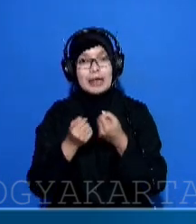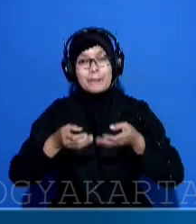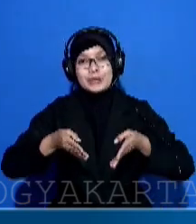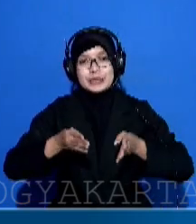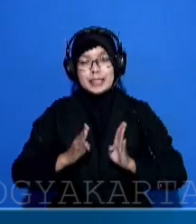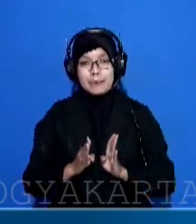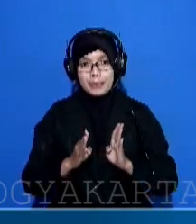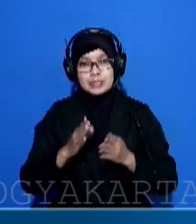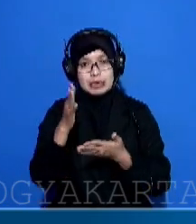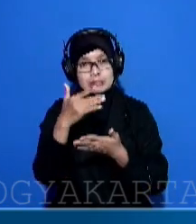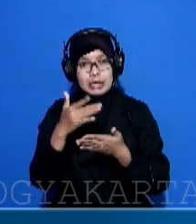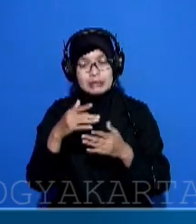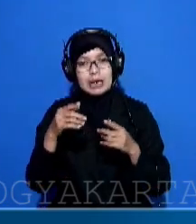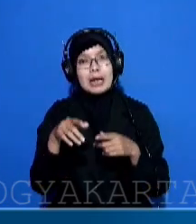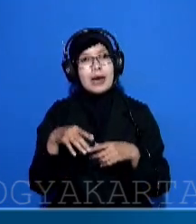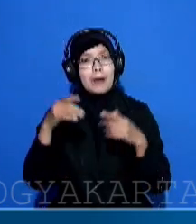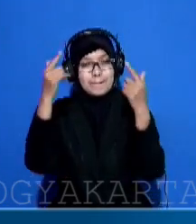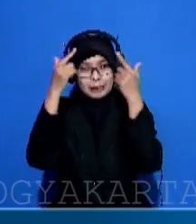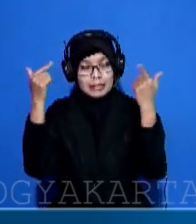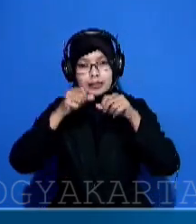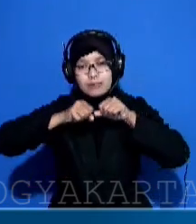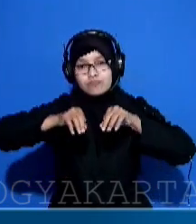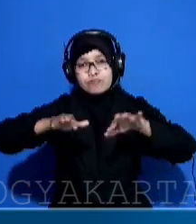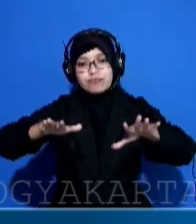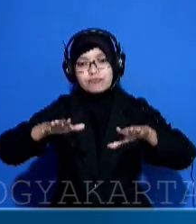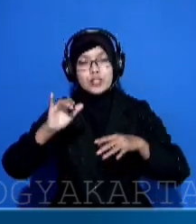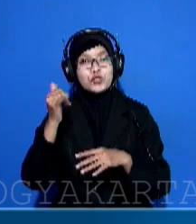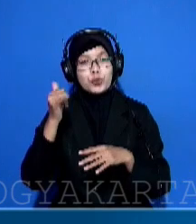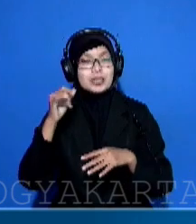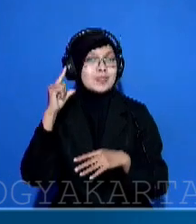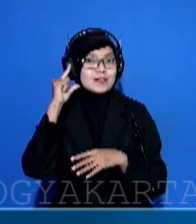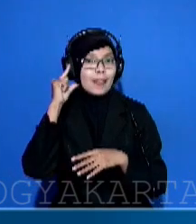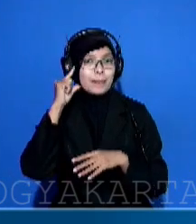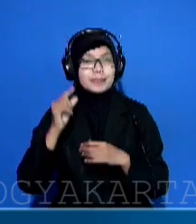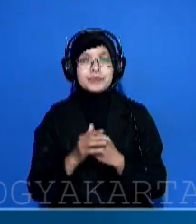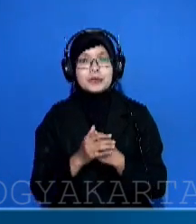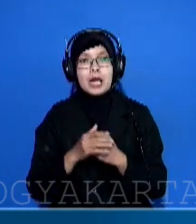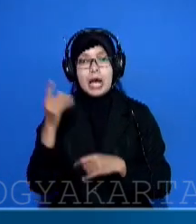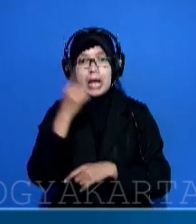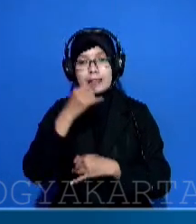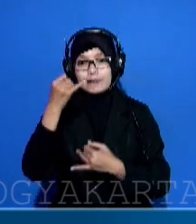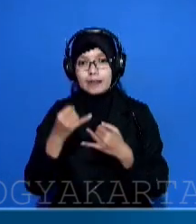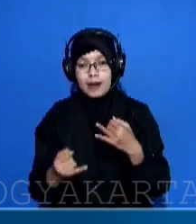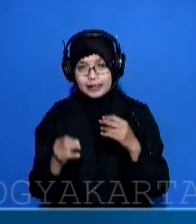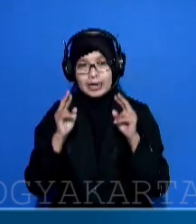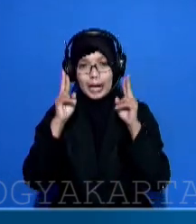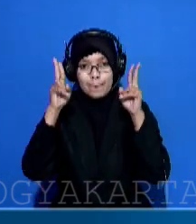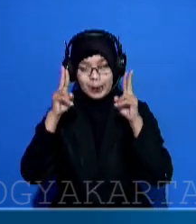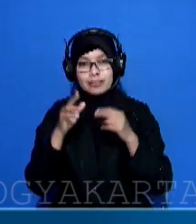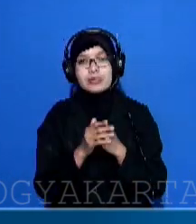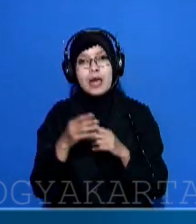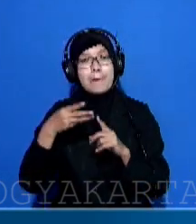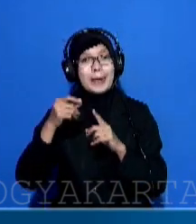diseminasi data sensus pertanian 2023 DIY di Sleman di hari terakhir rangkaian rakorda